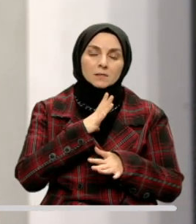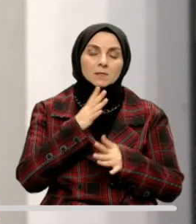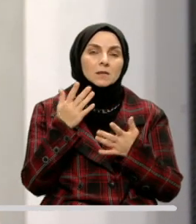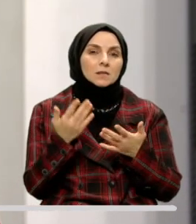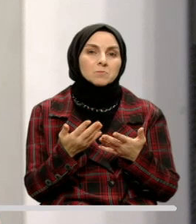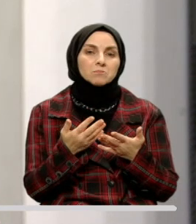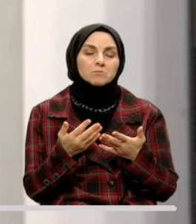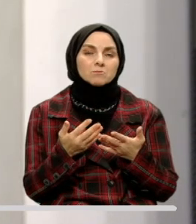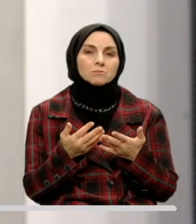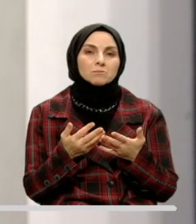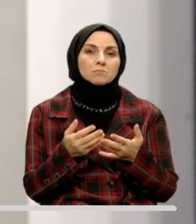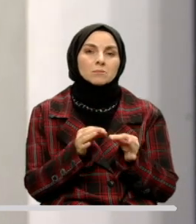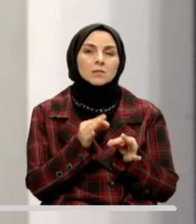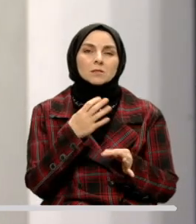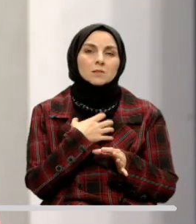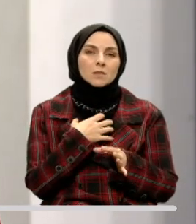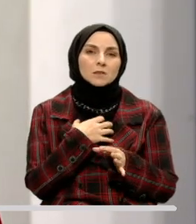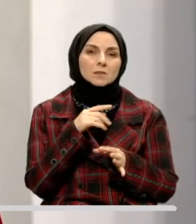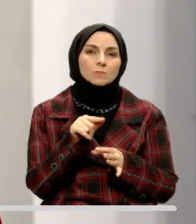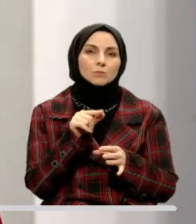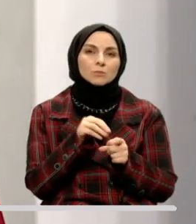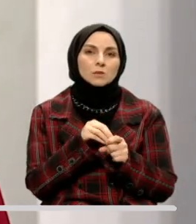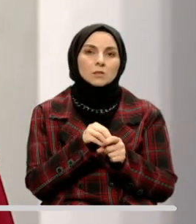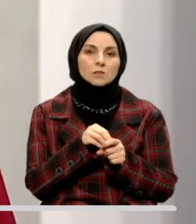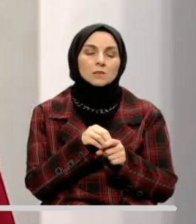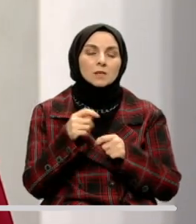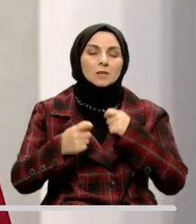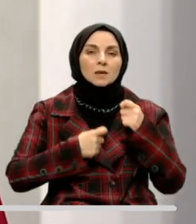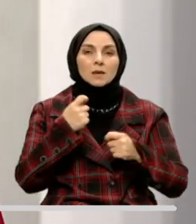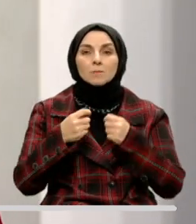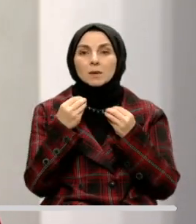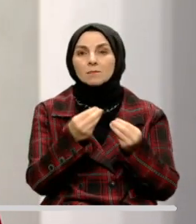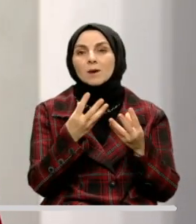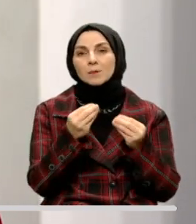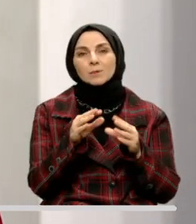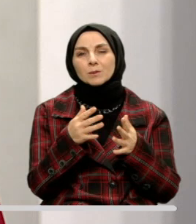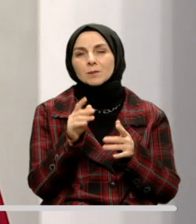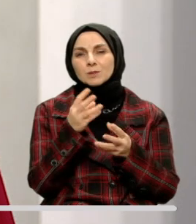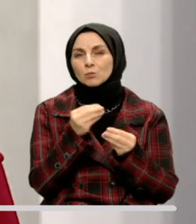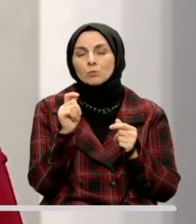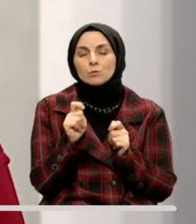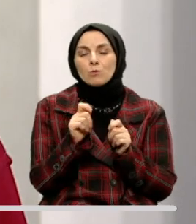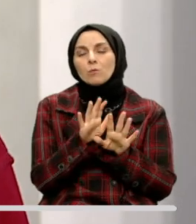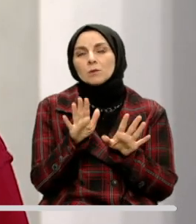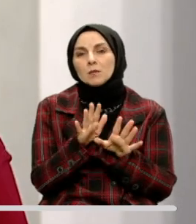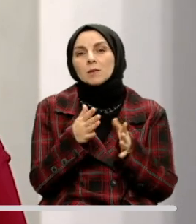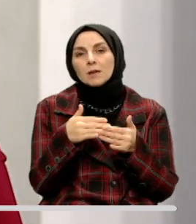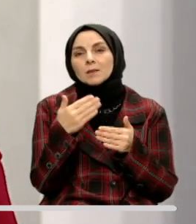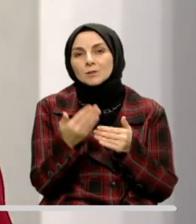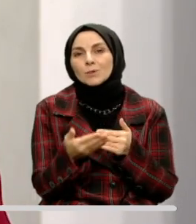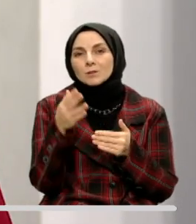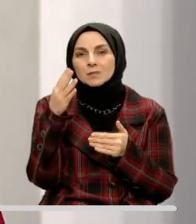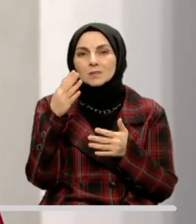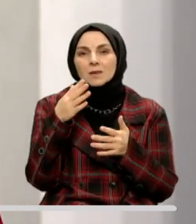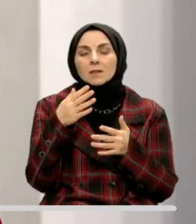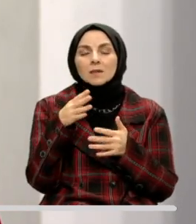İşte kişinin kendisi bunun için emek verebilir yani çok zorlanmasına gerek yok. Hani zorlanmasa bile sonrasında fark edip emek